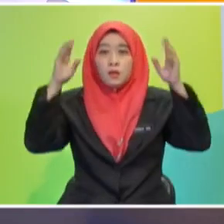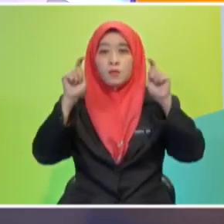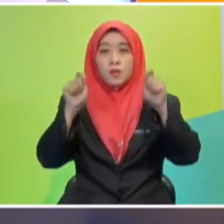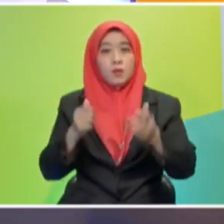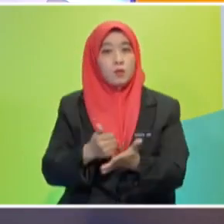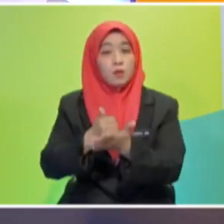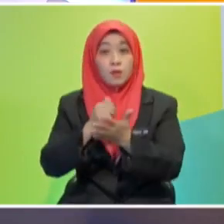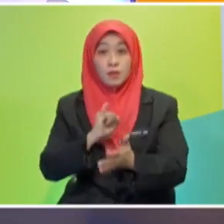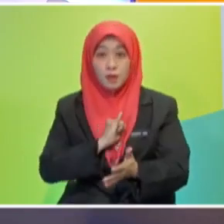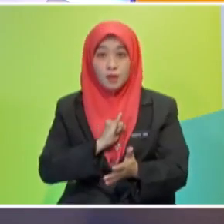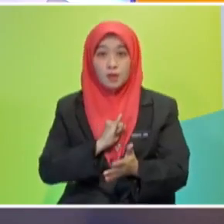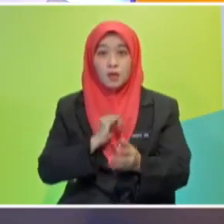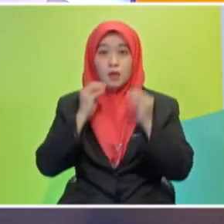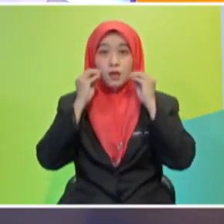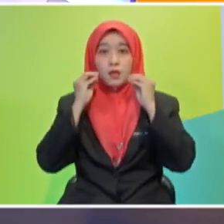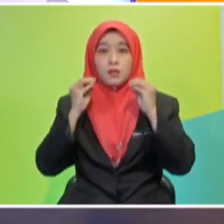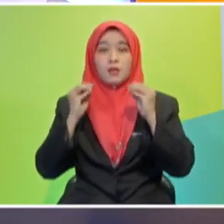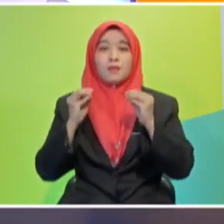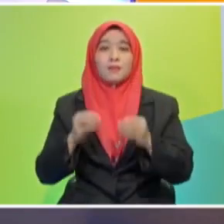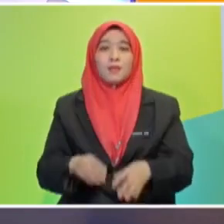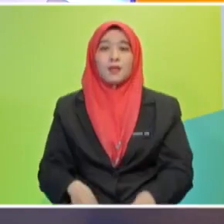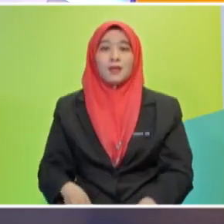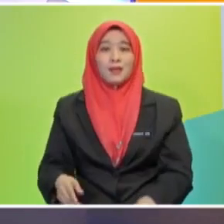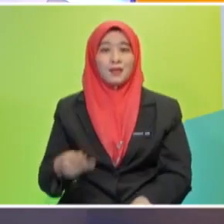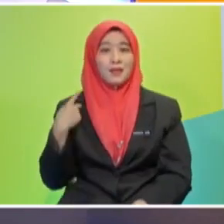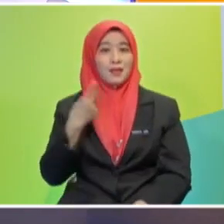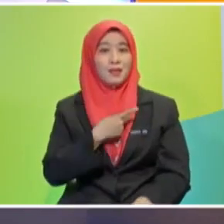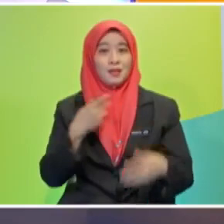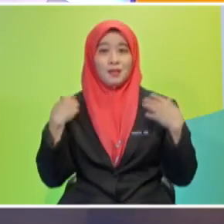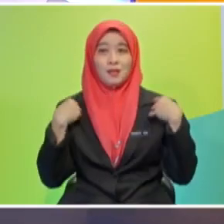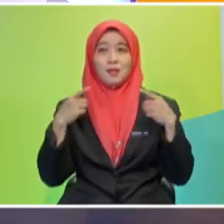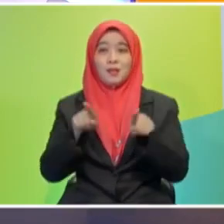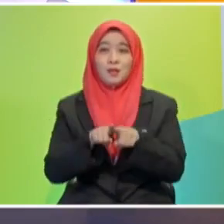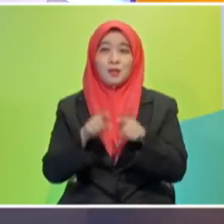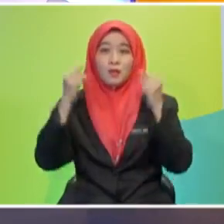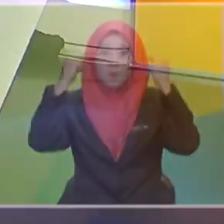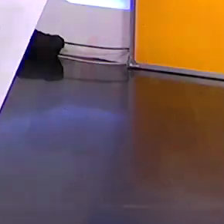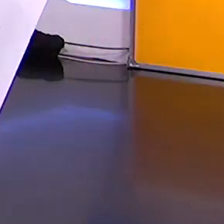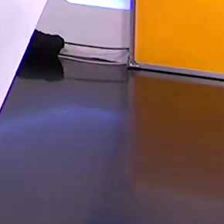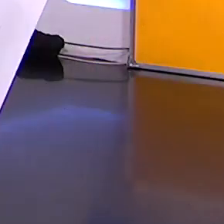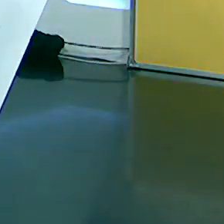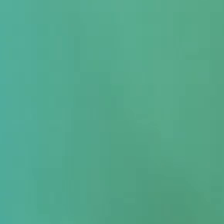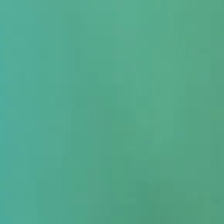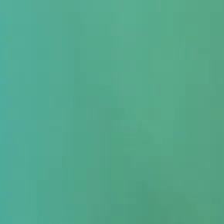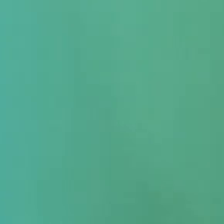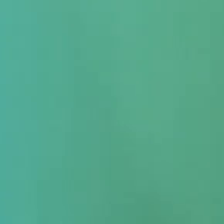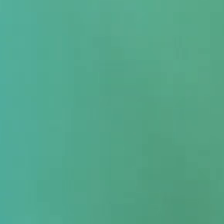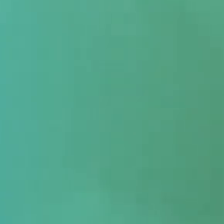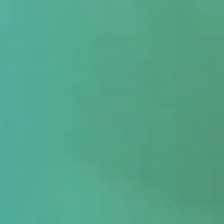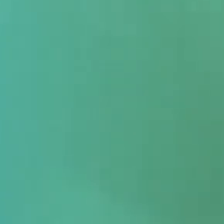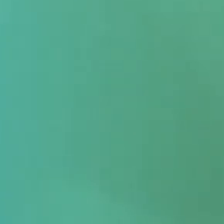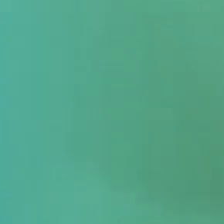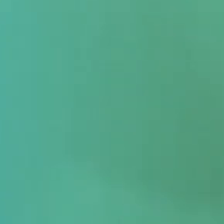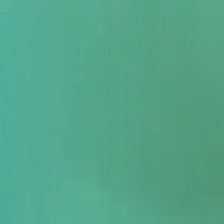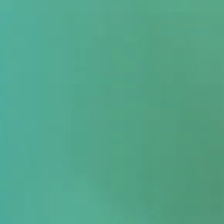tadi. Boleh, Cikgu? Boleh, baik, Aiman. Dan seterusnya kita ada juga guru yang bersama dengan kita pada hari ini, juru bahasa isyarat iaitu Cikgu